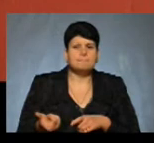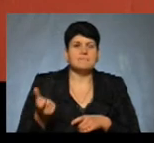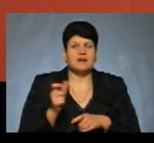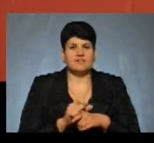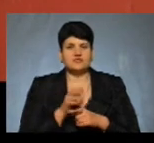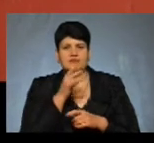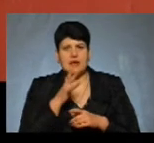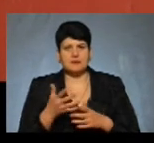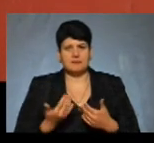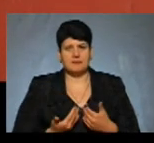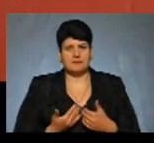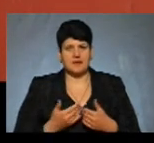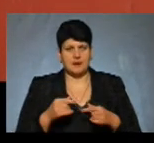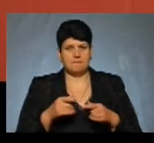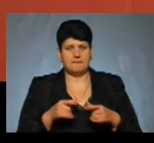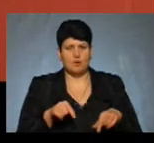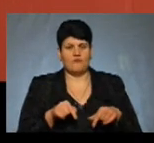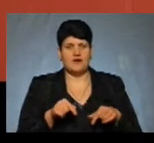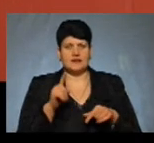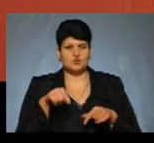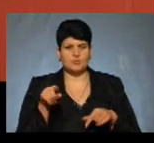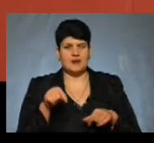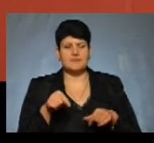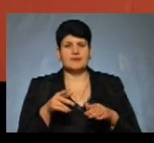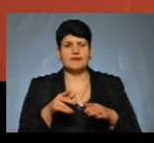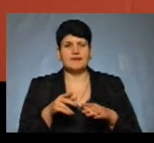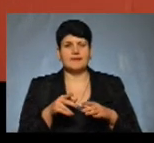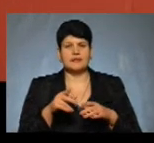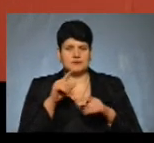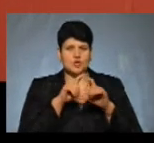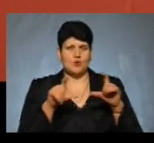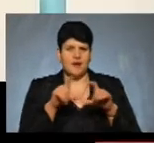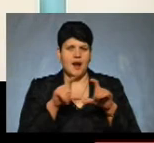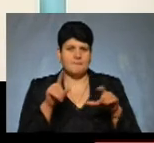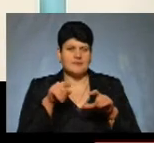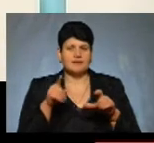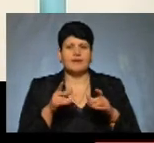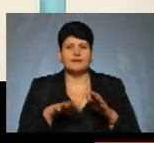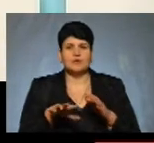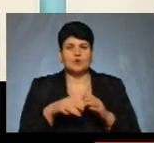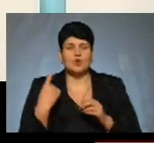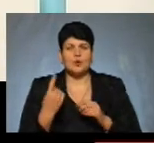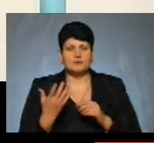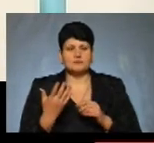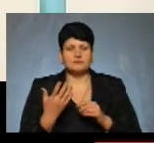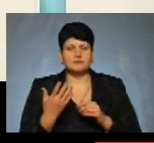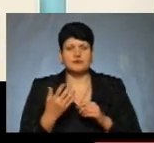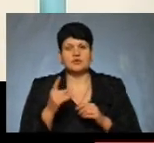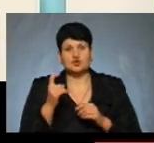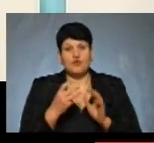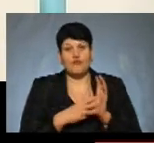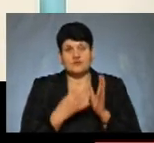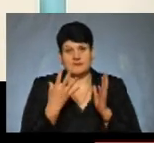перебування з такими номерами на території нашої області України взагалі? Так. Після 180 днів вже